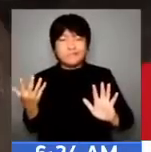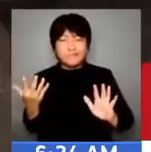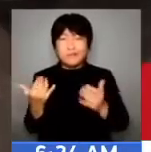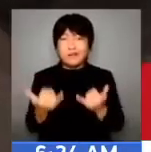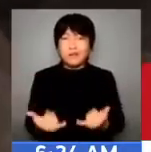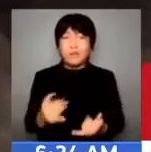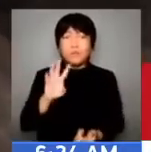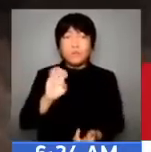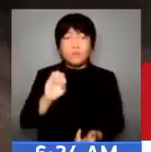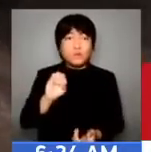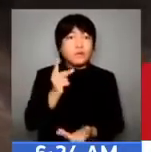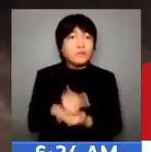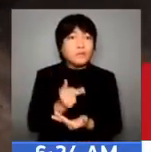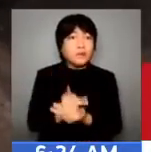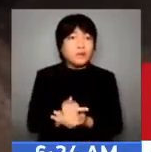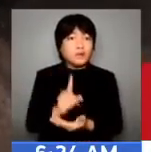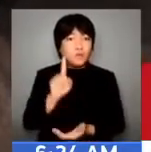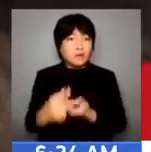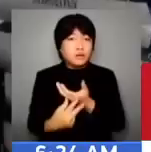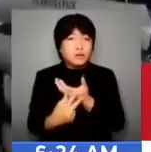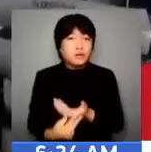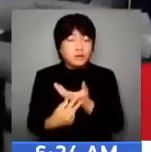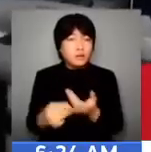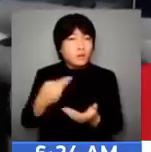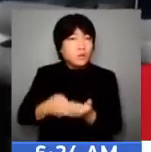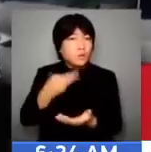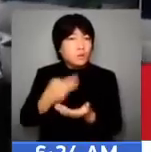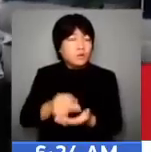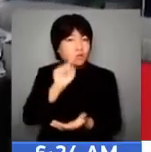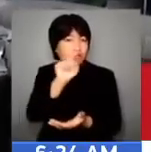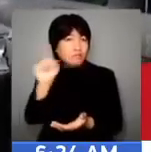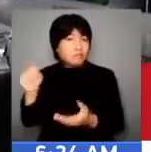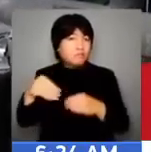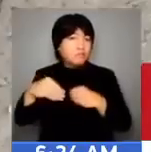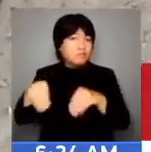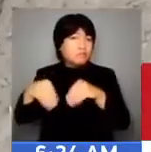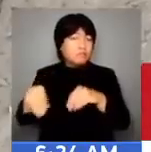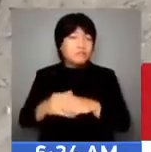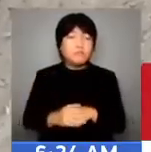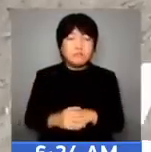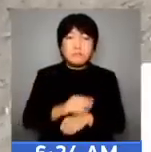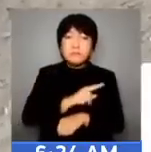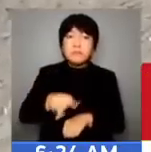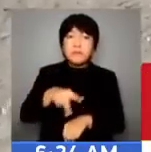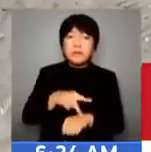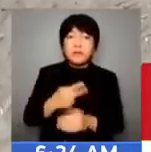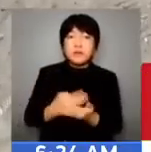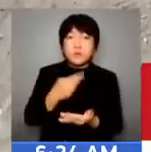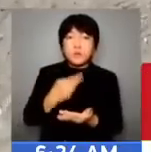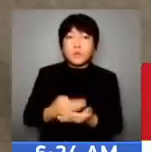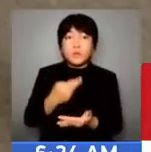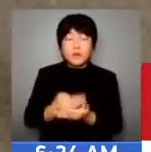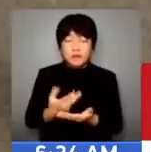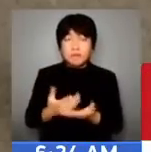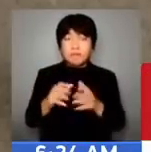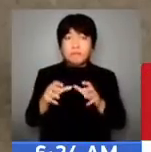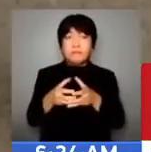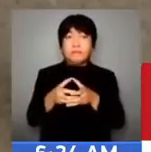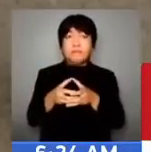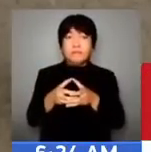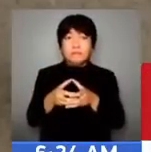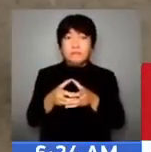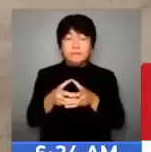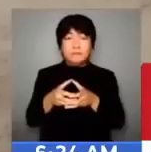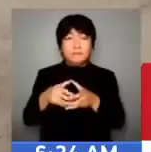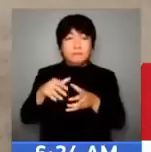ang kada kilo ng commercial rice sa mga pamilihan. Ang Philippine Rice Industry Stakeholders Movement of PRISM inilunsad